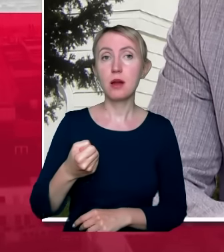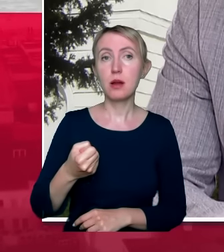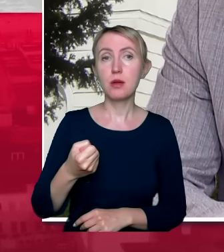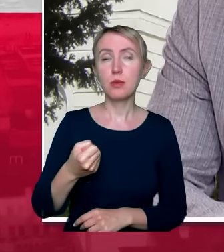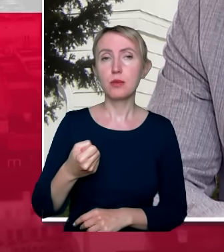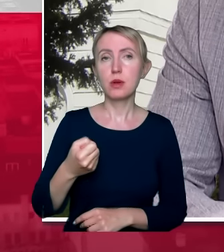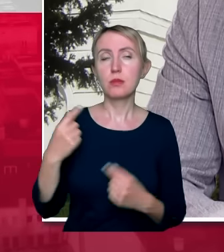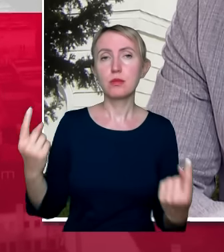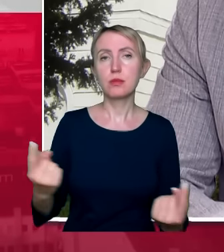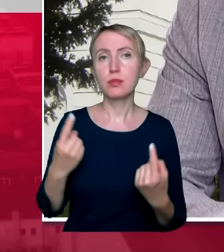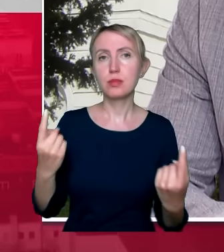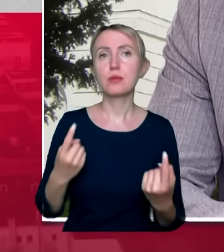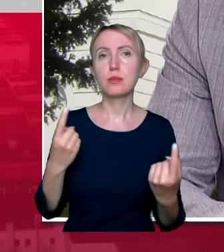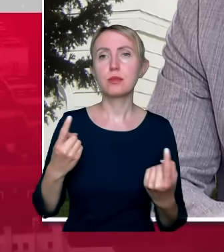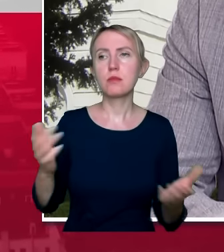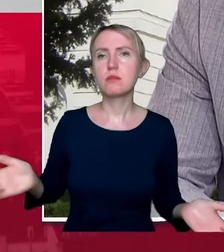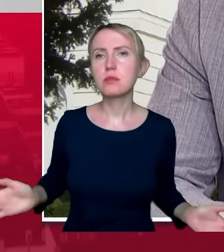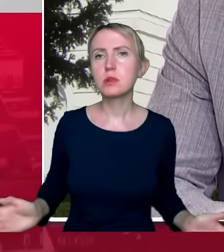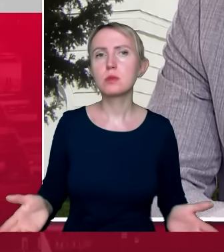propagandowa, nagonka,